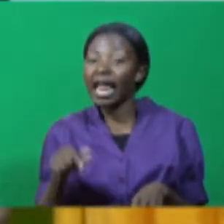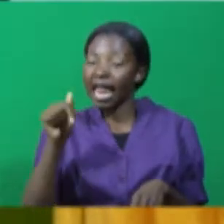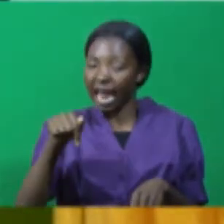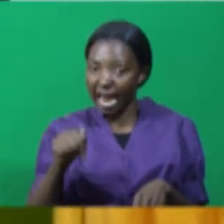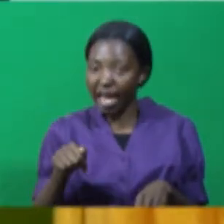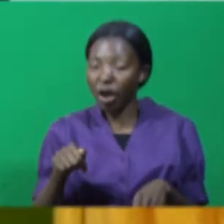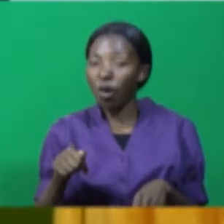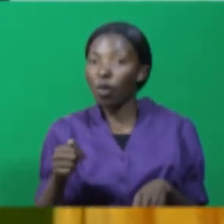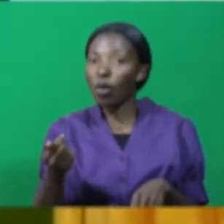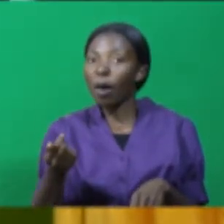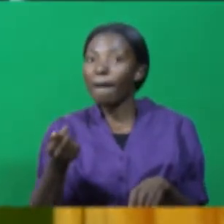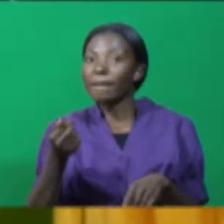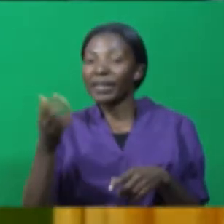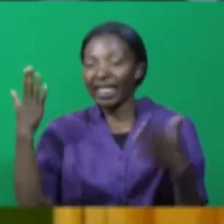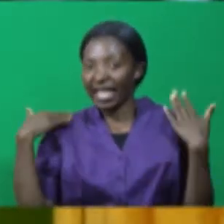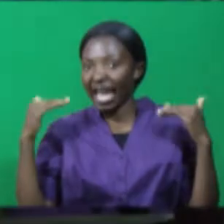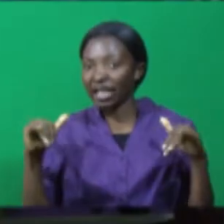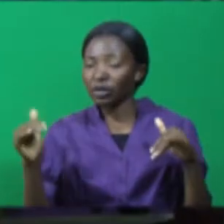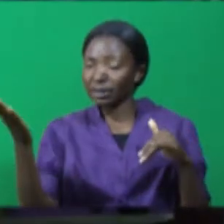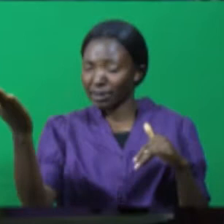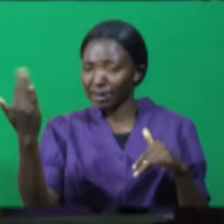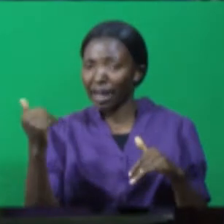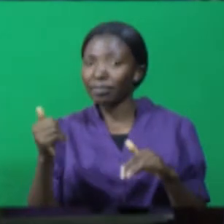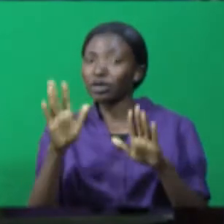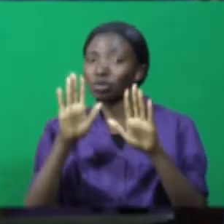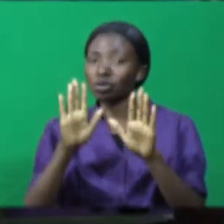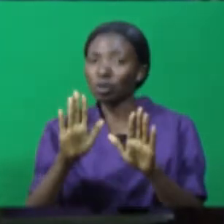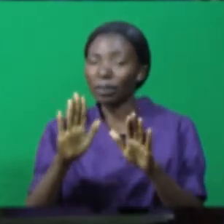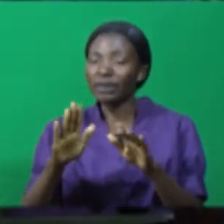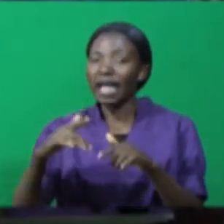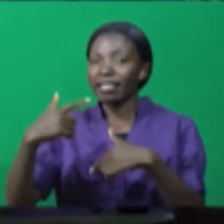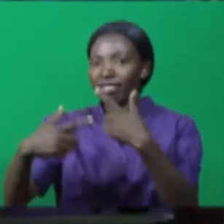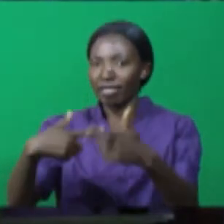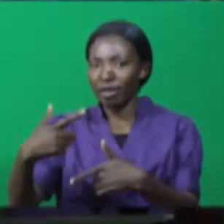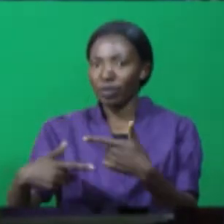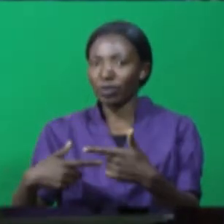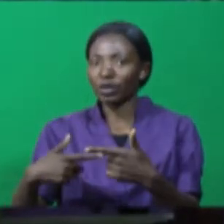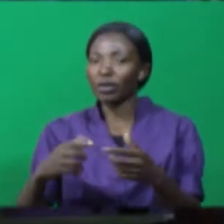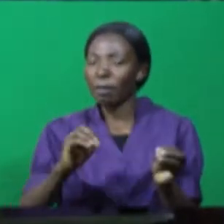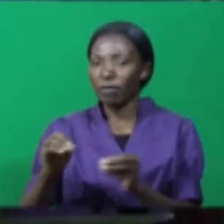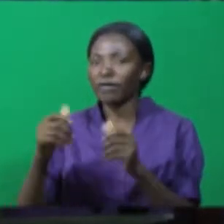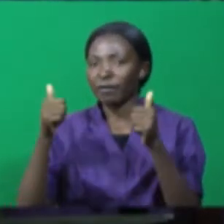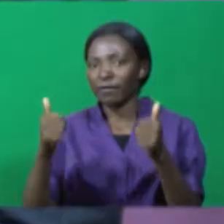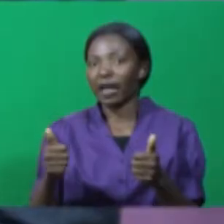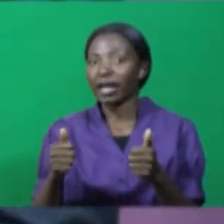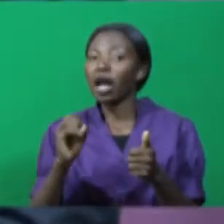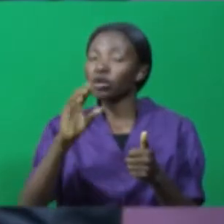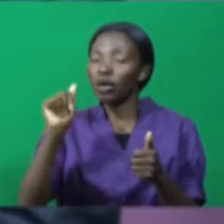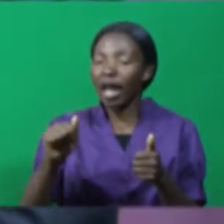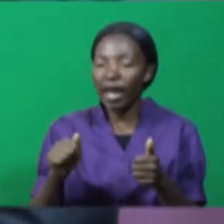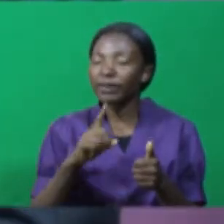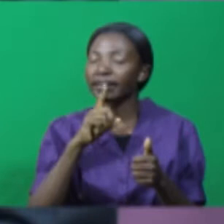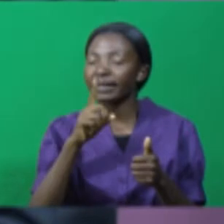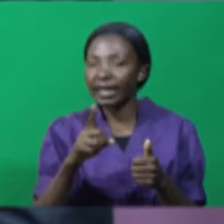mavhiri pangoro dzedze vaEgypti. Ndozotaura mapisarema kuti vanyure. Kuti vanyure. Saka muri kuti here pastor maybe ndikukurumidza kufunga. Muri kuti